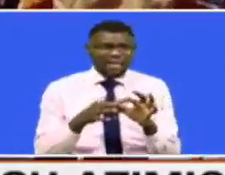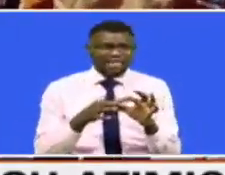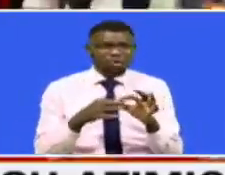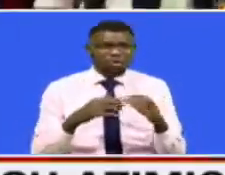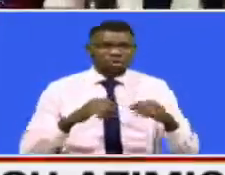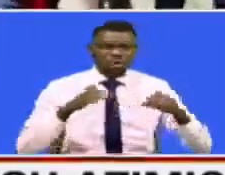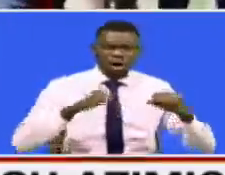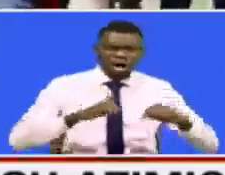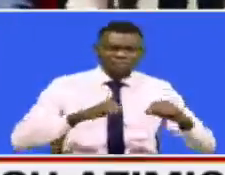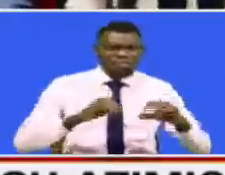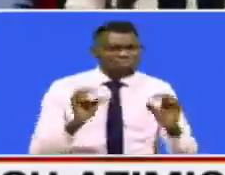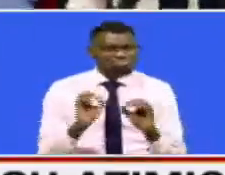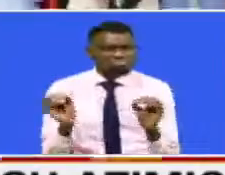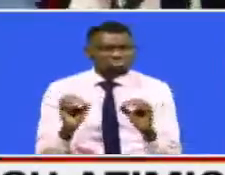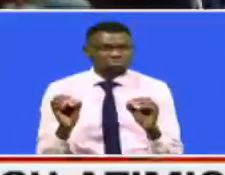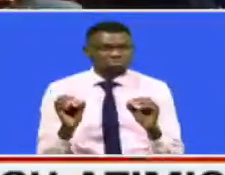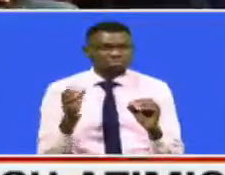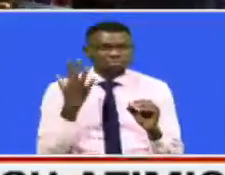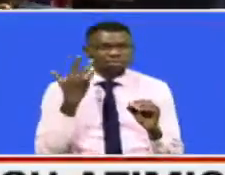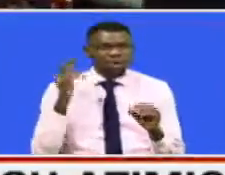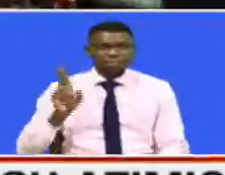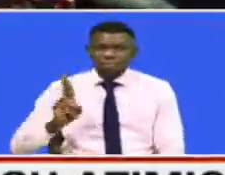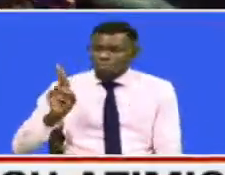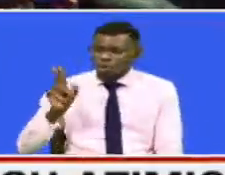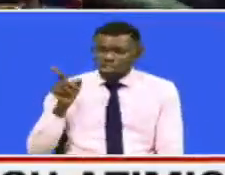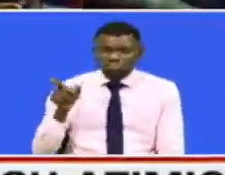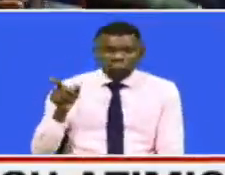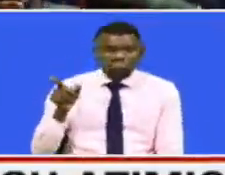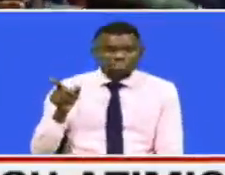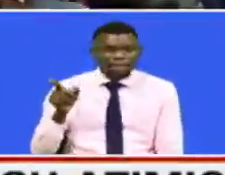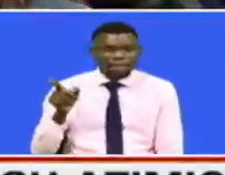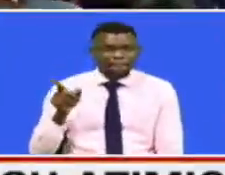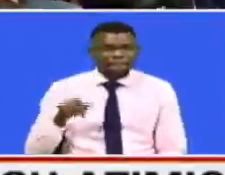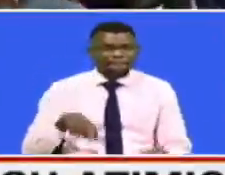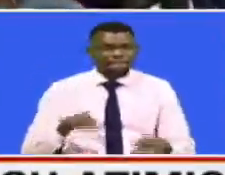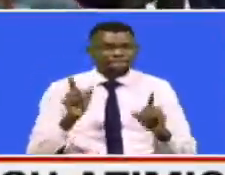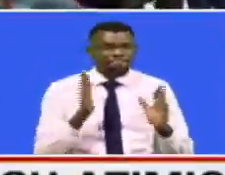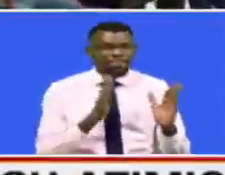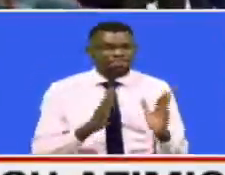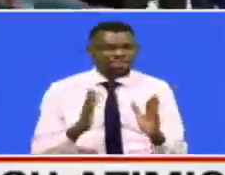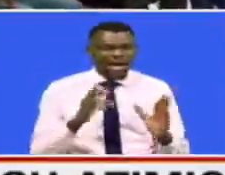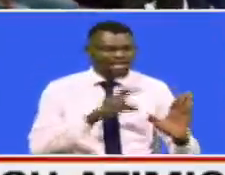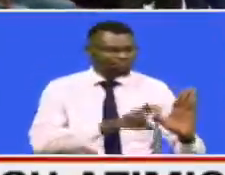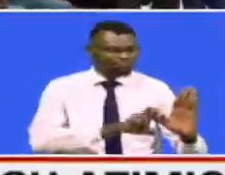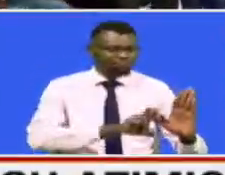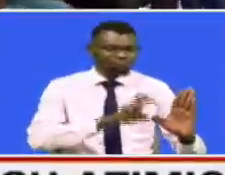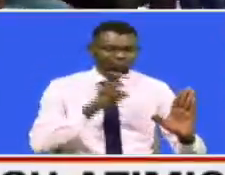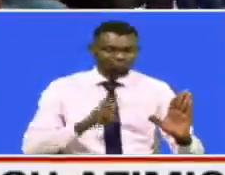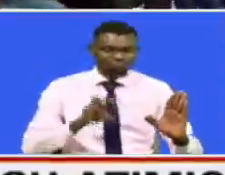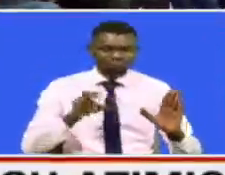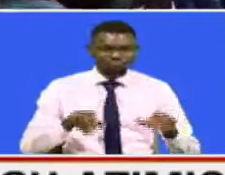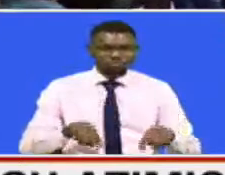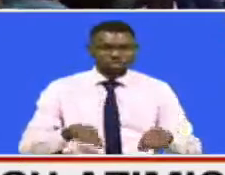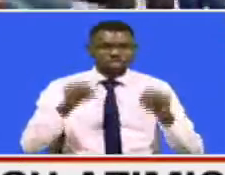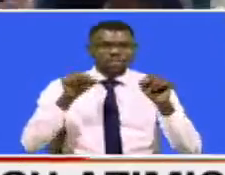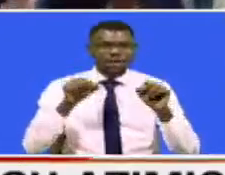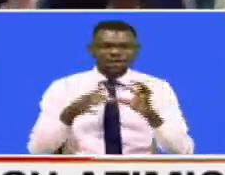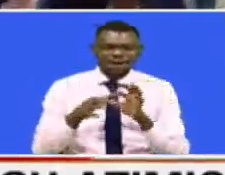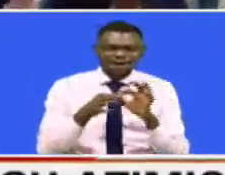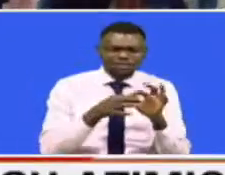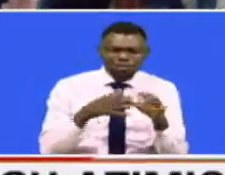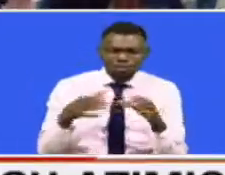la Umoja baada ya rais mstaafu Uhuru Kenyatta kusemekana kuwa atajiondoa kama mwenyekiti wa muungano huo.